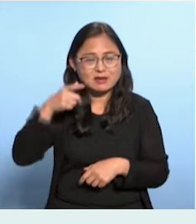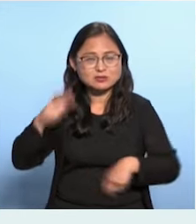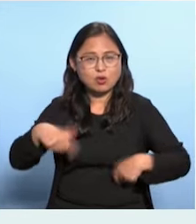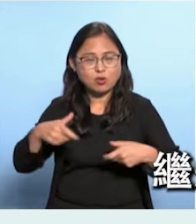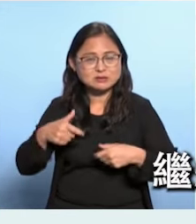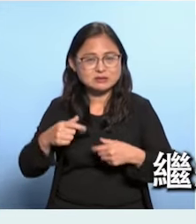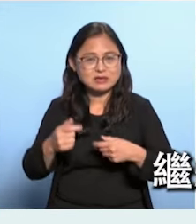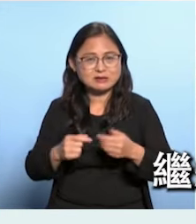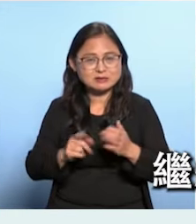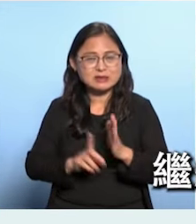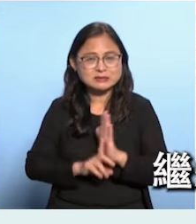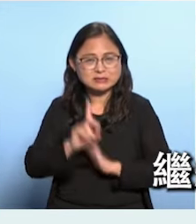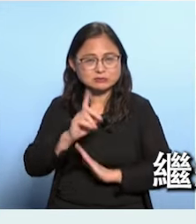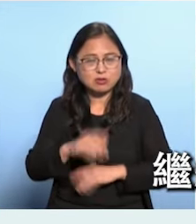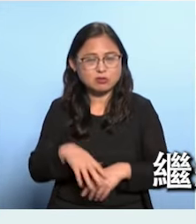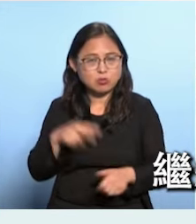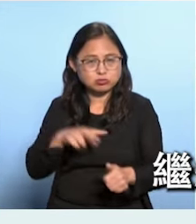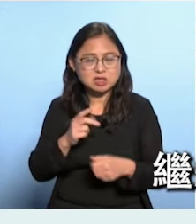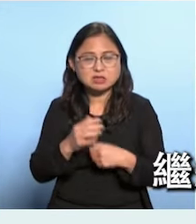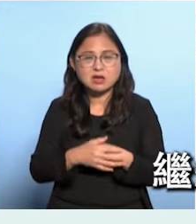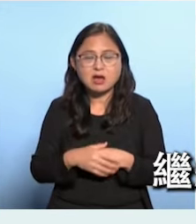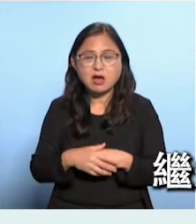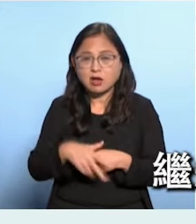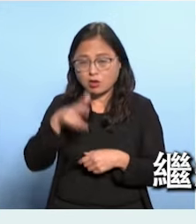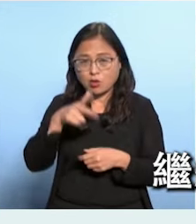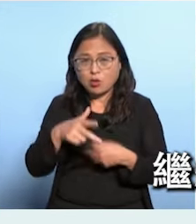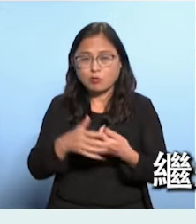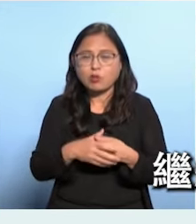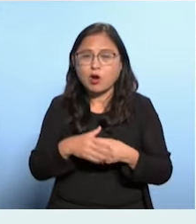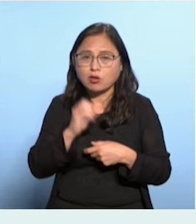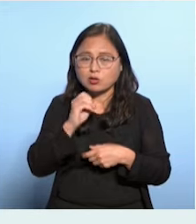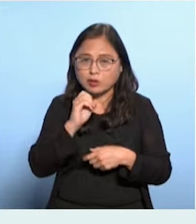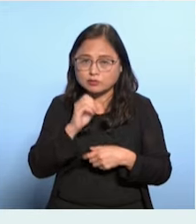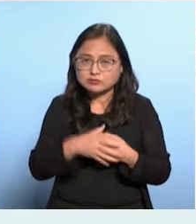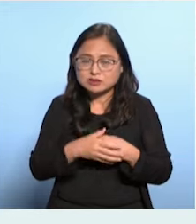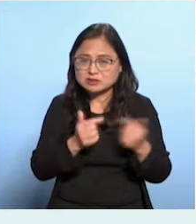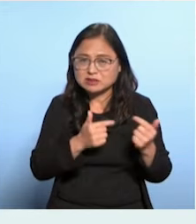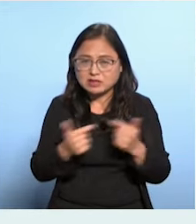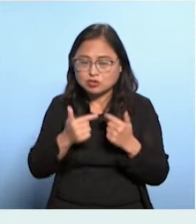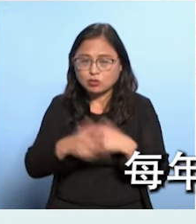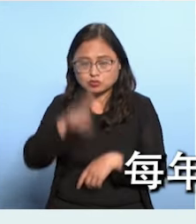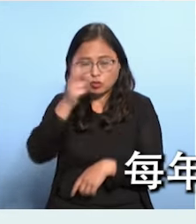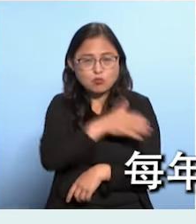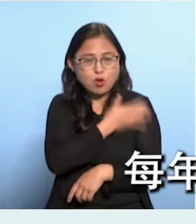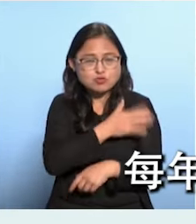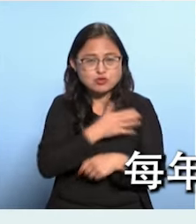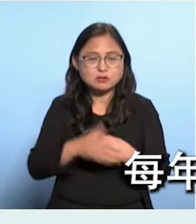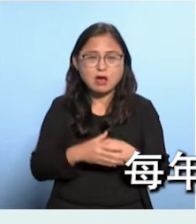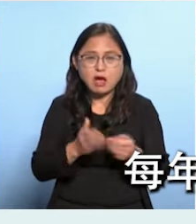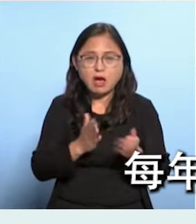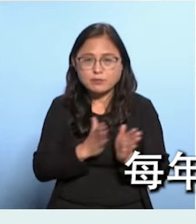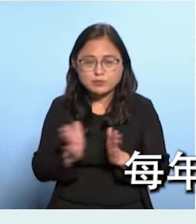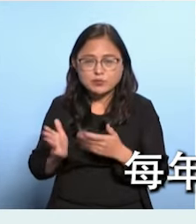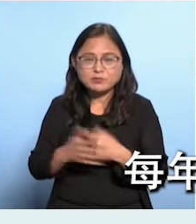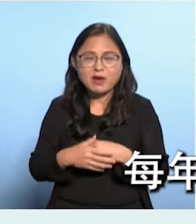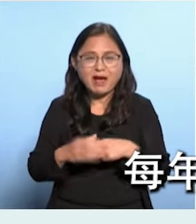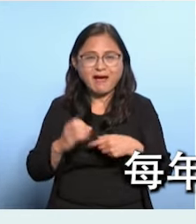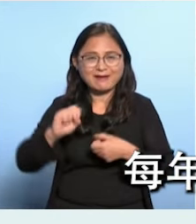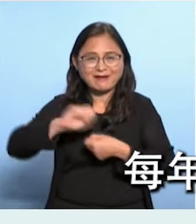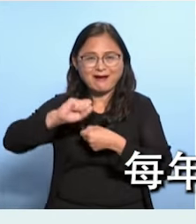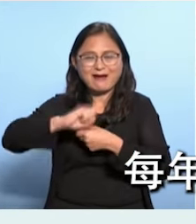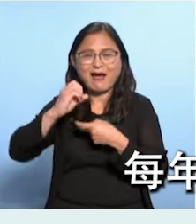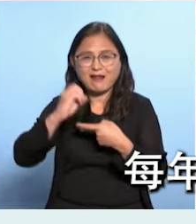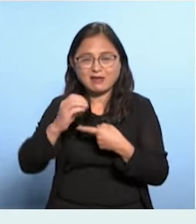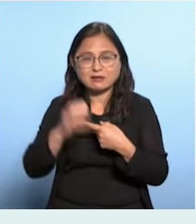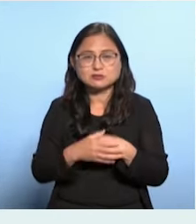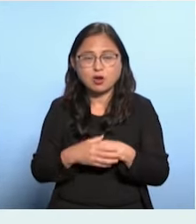案提出繼續推行公務員編制零增長，以及各部門每年削減 1% 的經常